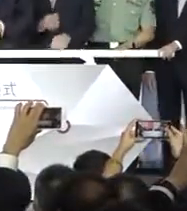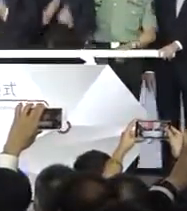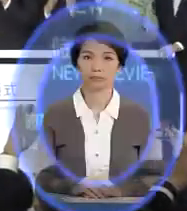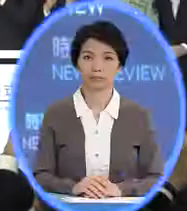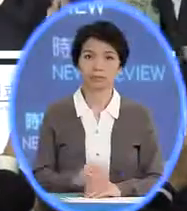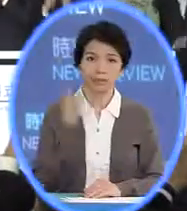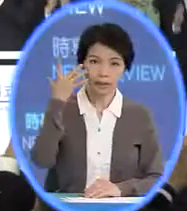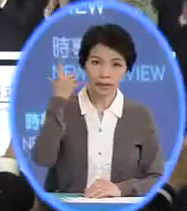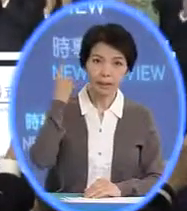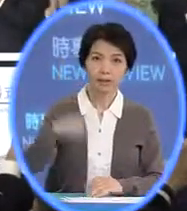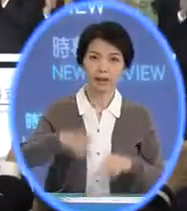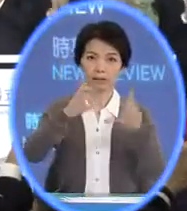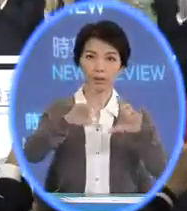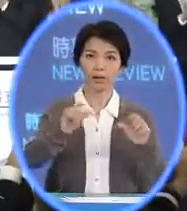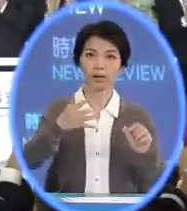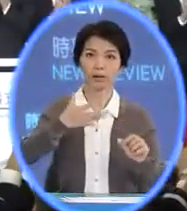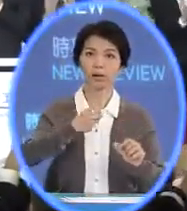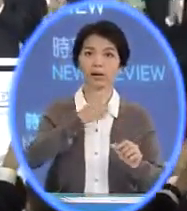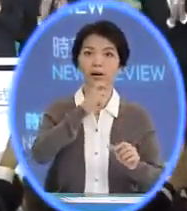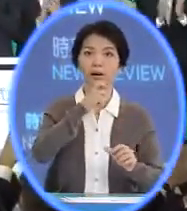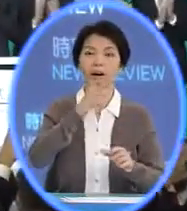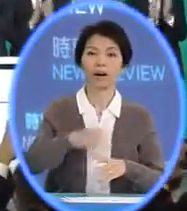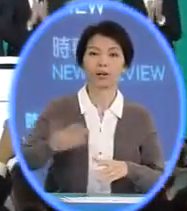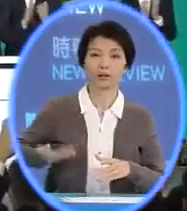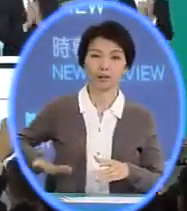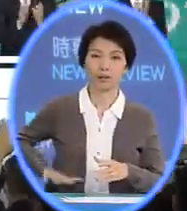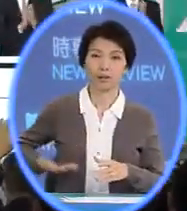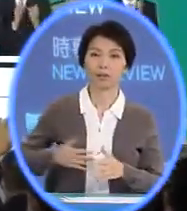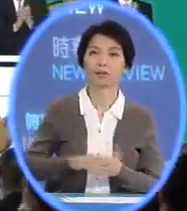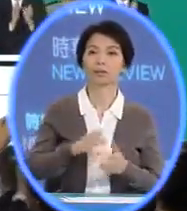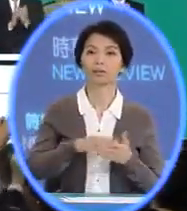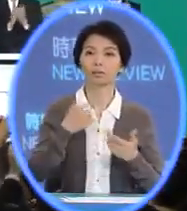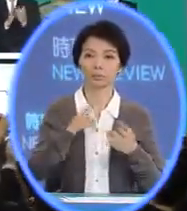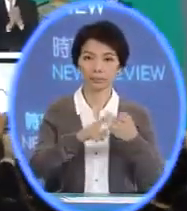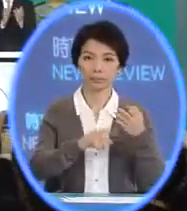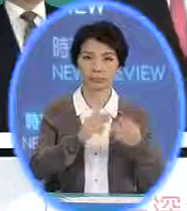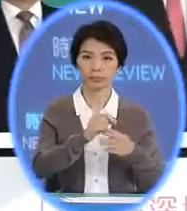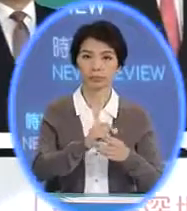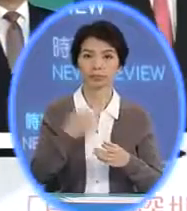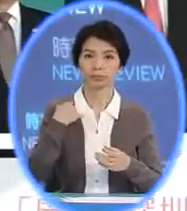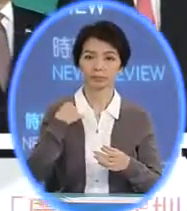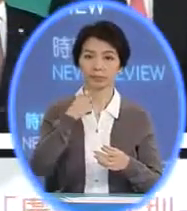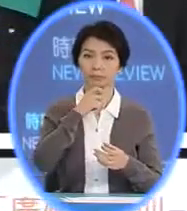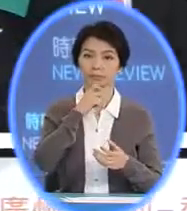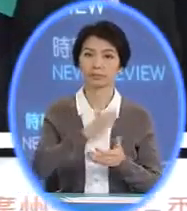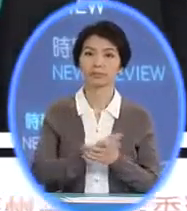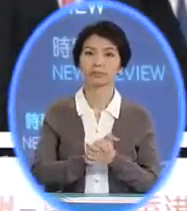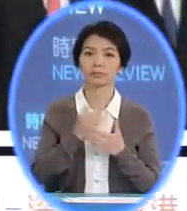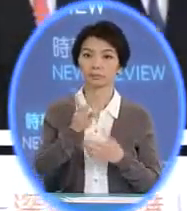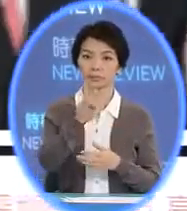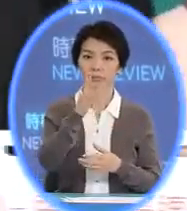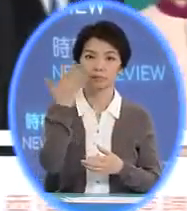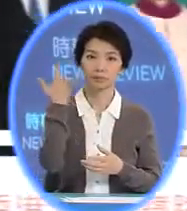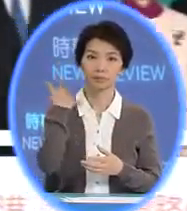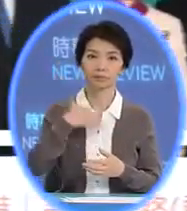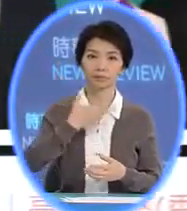寻日行政长官林郑月娥、广东省省长马兴瑞、港澳办主任张晓明、中联办主任王志文以及两名前行